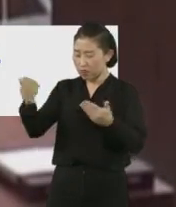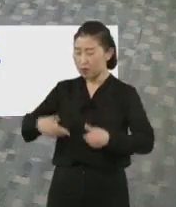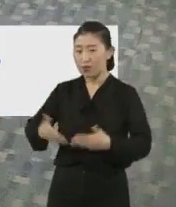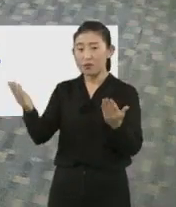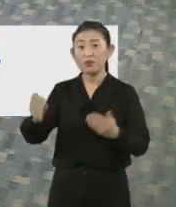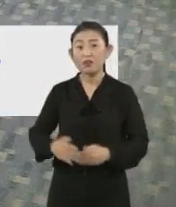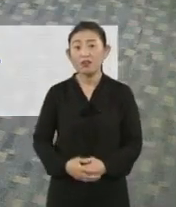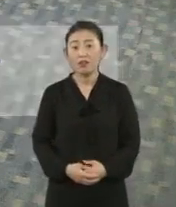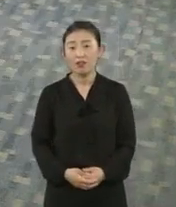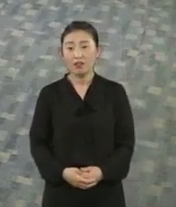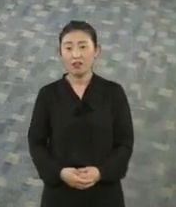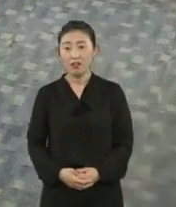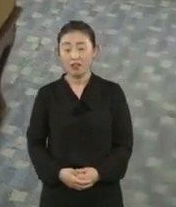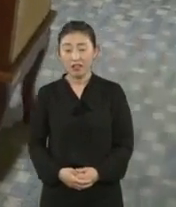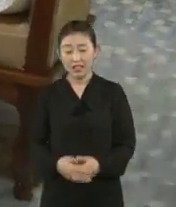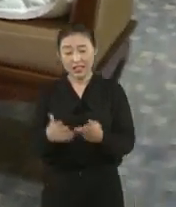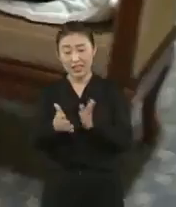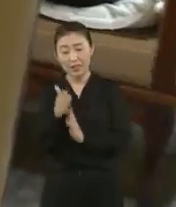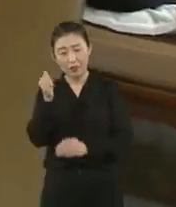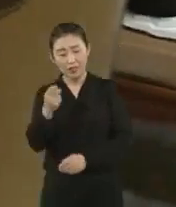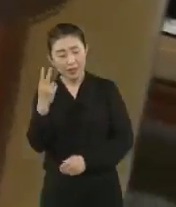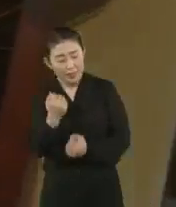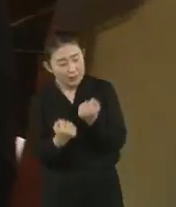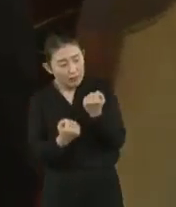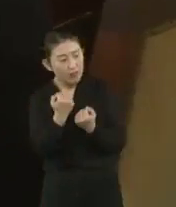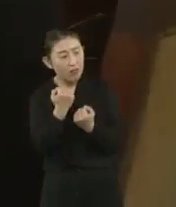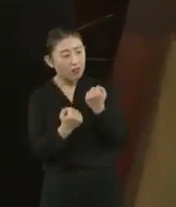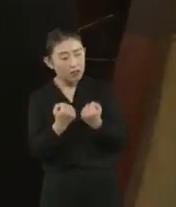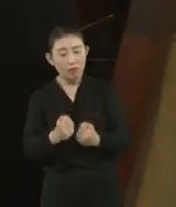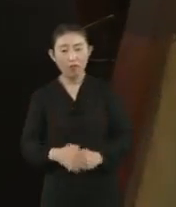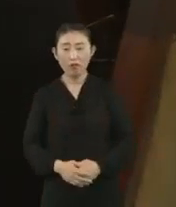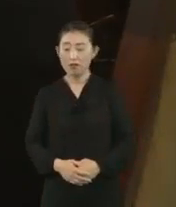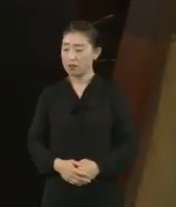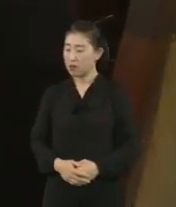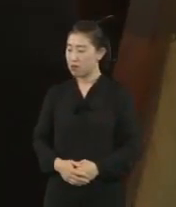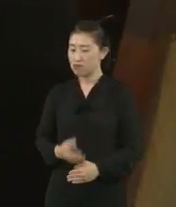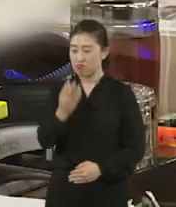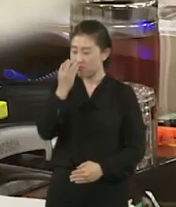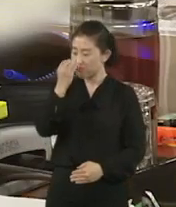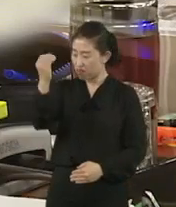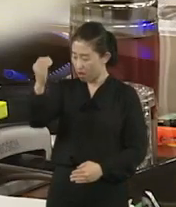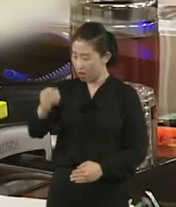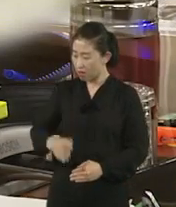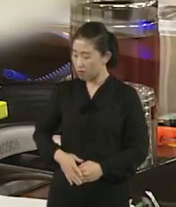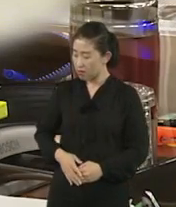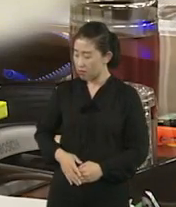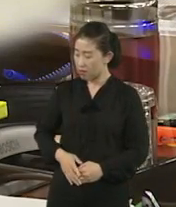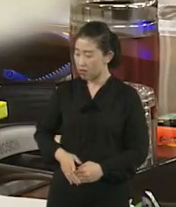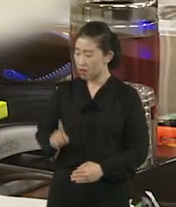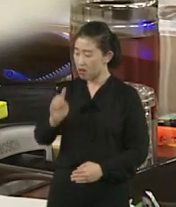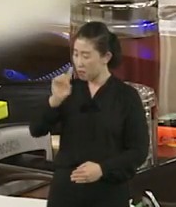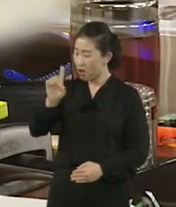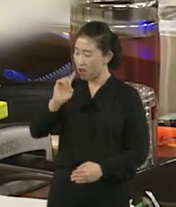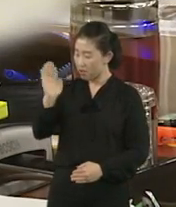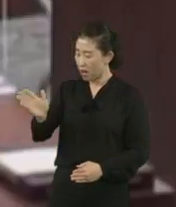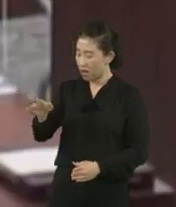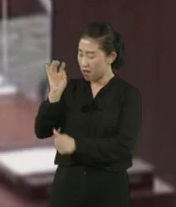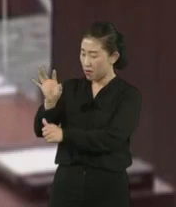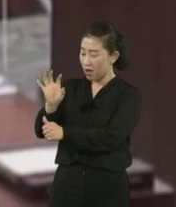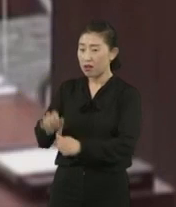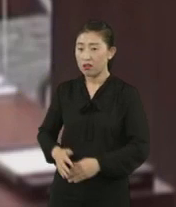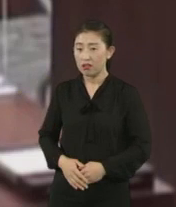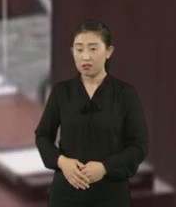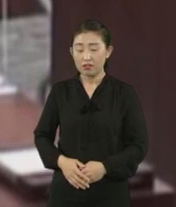말라고. 담당 팀장이 보충 답변을 하려 하자 건방지다며 답변을 막고 호통칩니다.